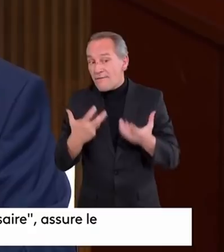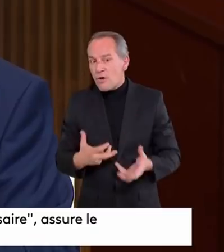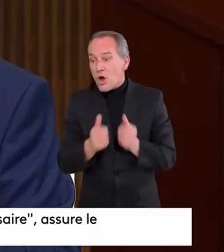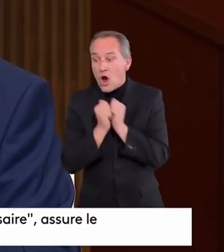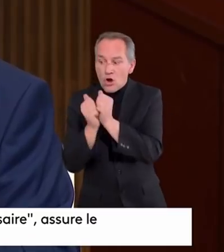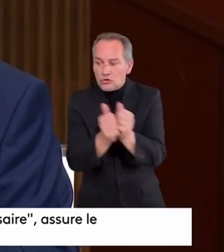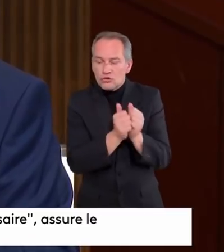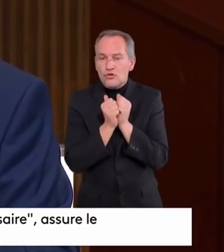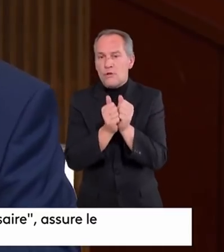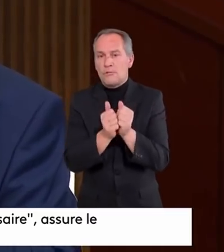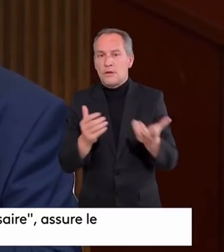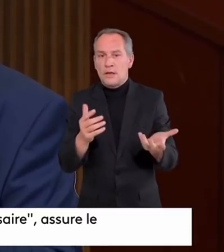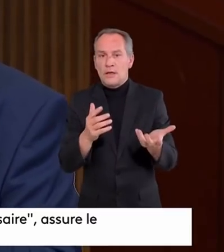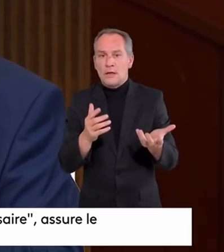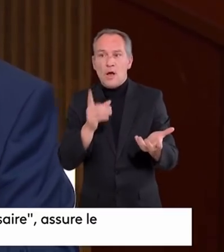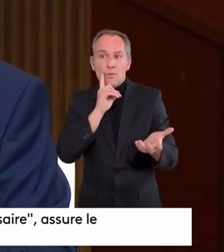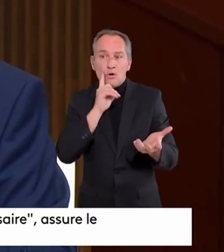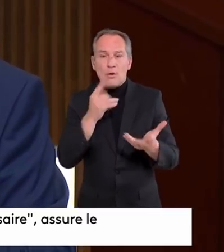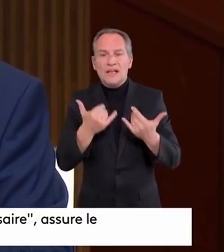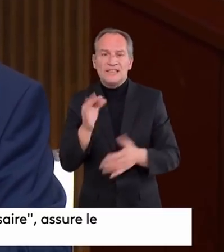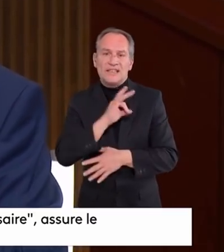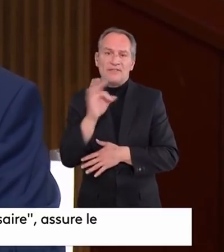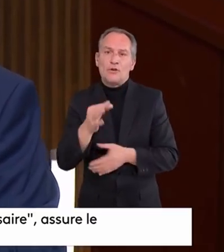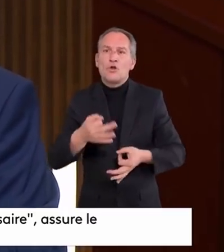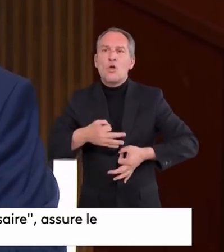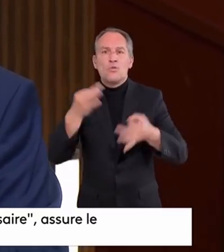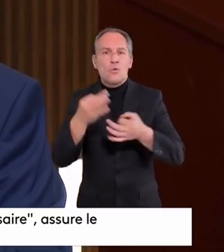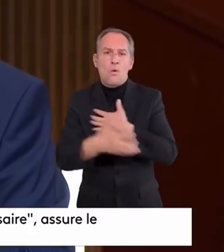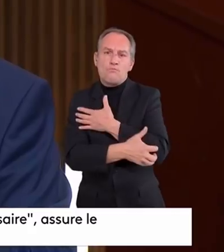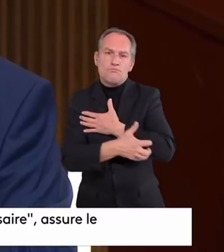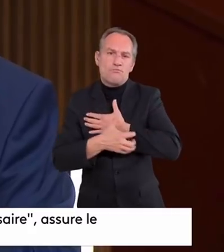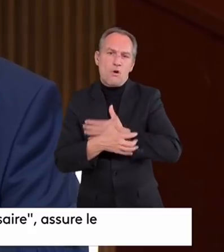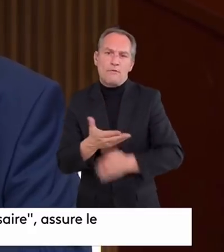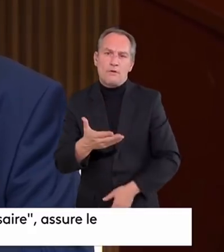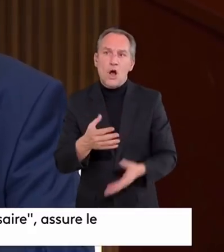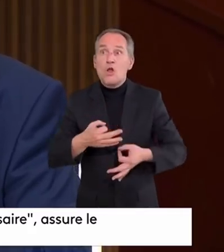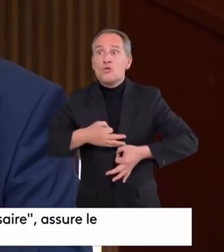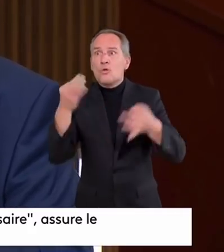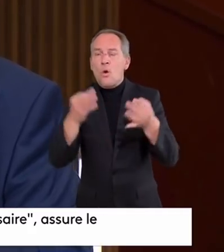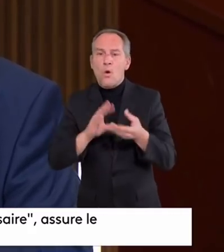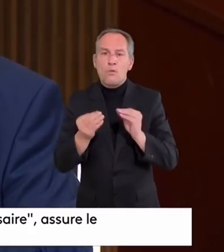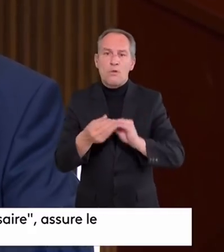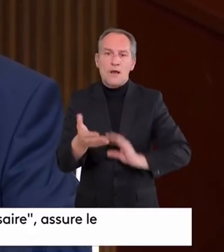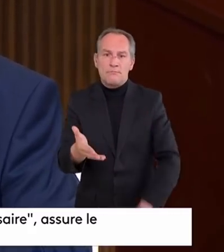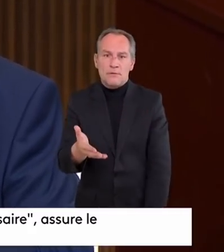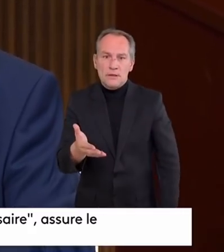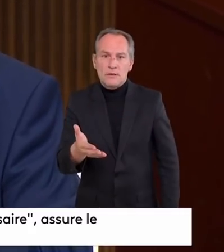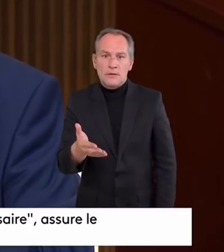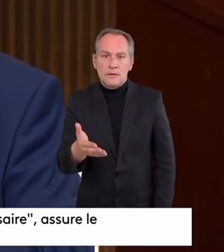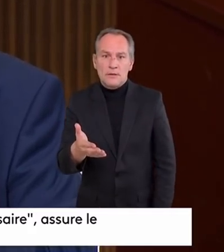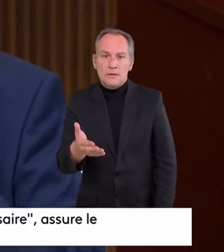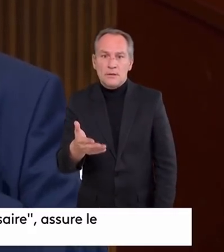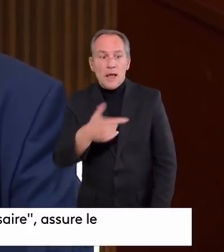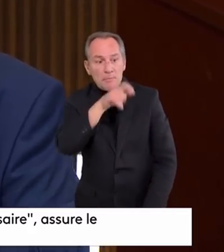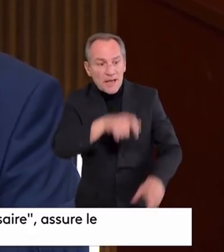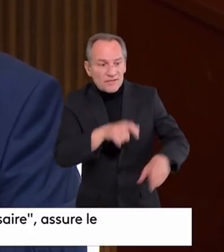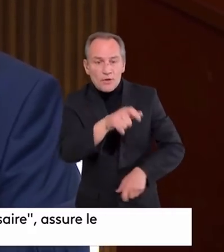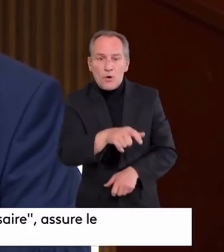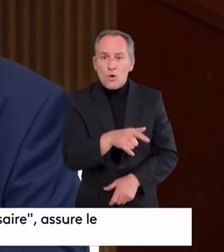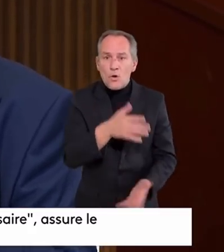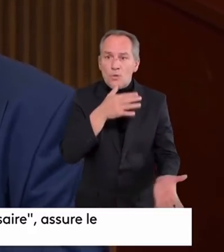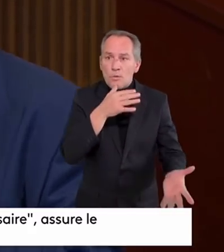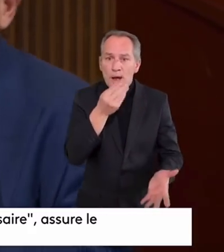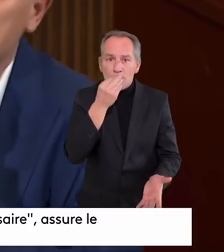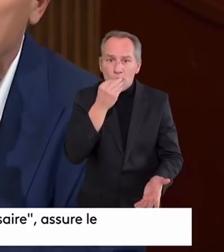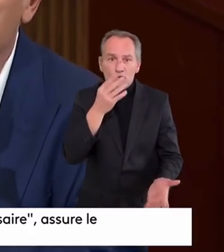Et il y a trop de pauvreté dans notre pays, de difficultés pour que l'on dise à ceux qui ont du mal de se déplacer, qui mangent pas de la viande